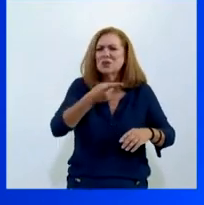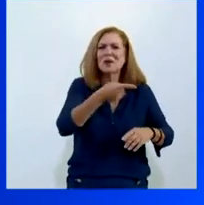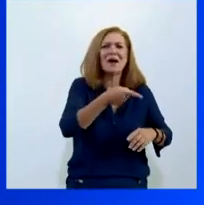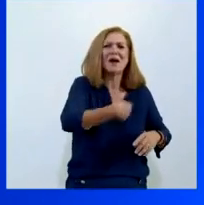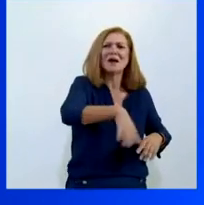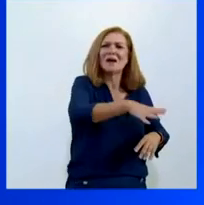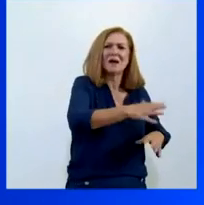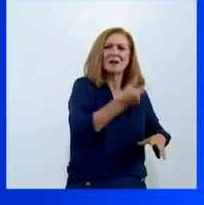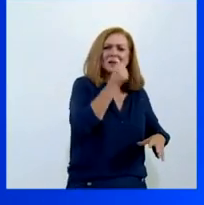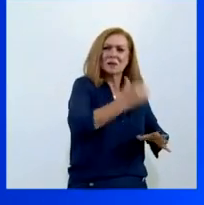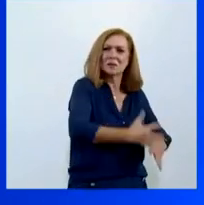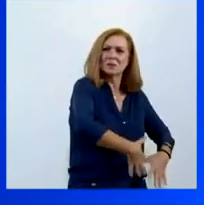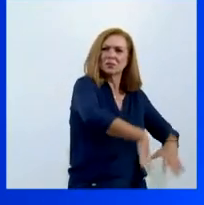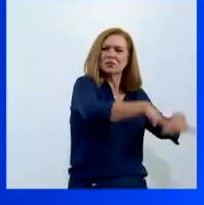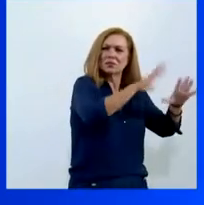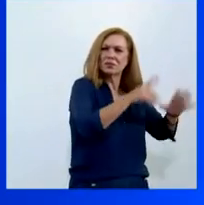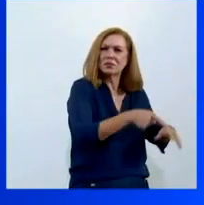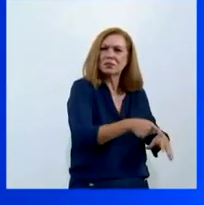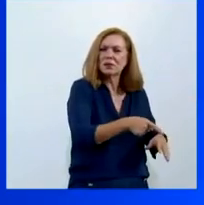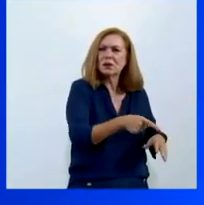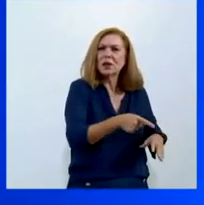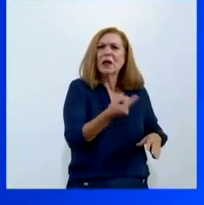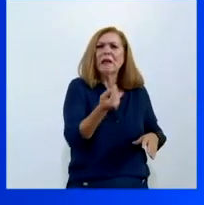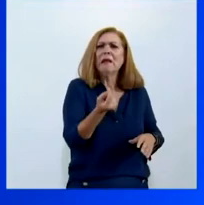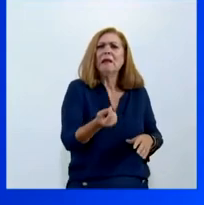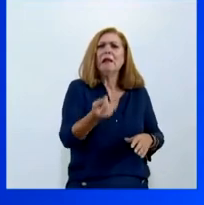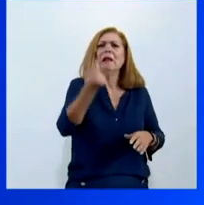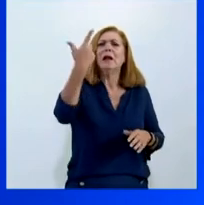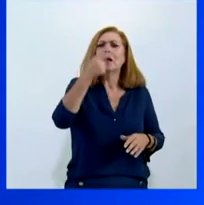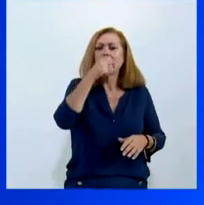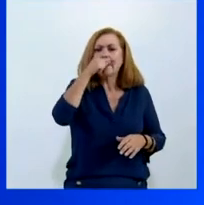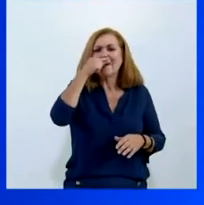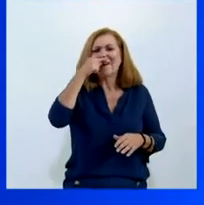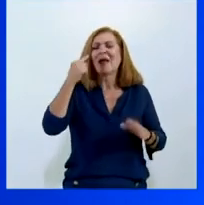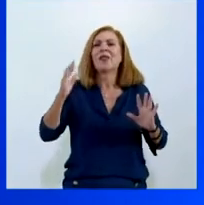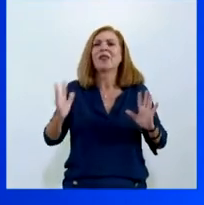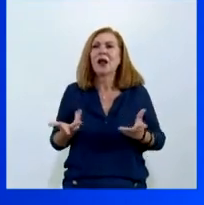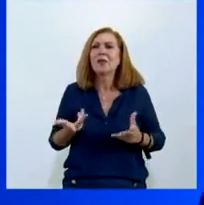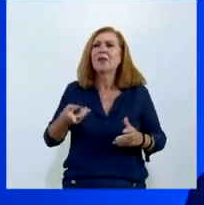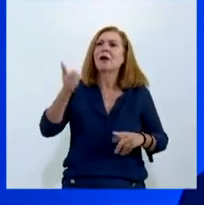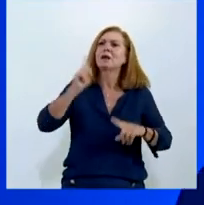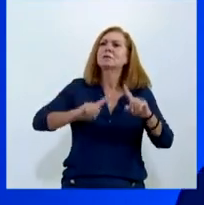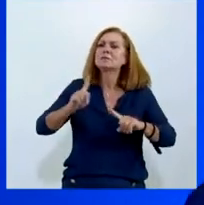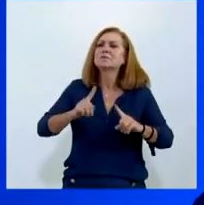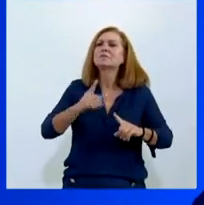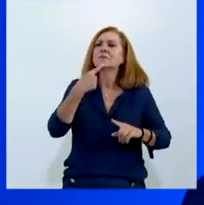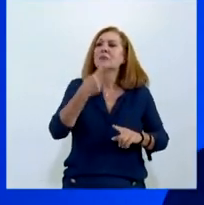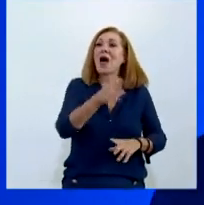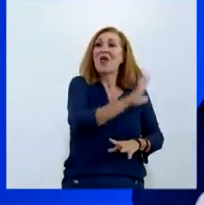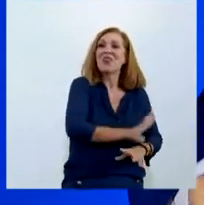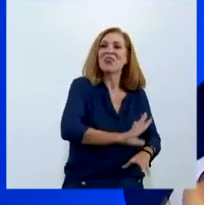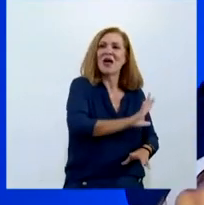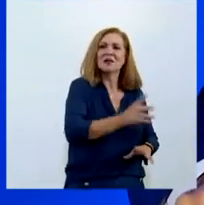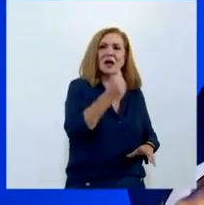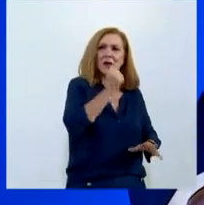επειδή είδα τα σχετικά στοιχεία, είναι εξαιρετικά λίγα. Αν κάποιος δηλαδή πάει να πατήσει πάνω σε αυτό το οποίο είναι στη Θεσσαλία για να αυξήσει τιμές προϊόντων που